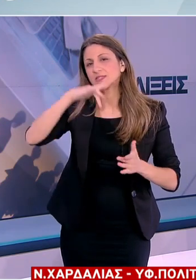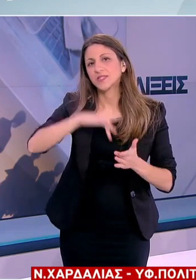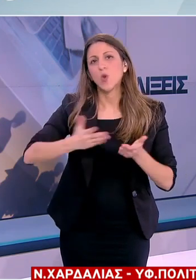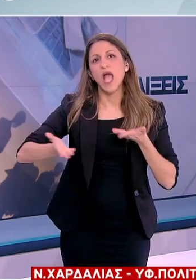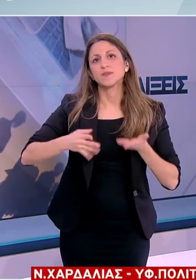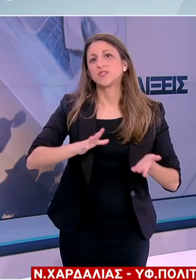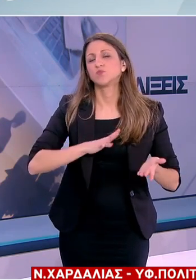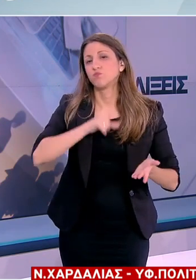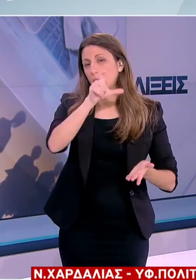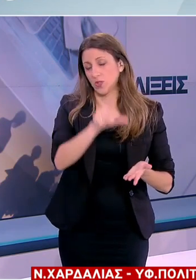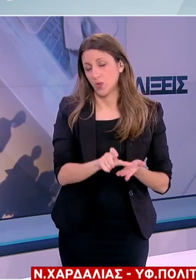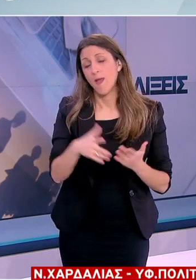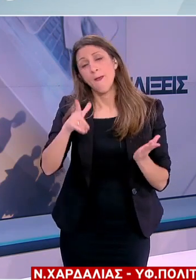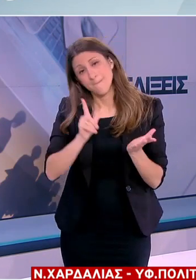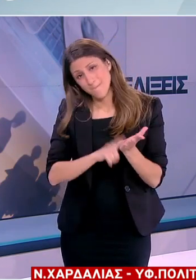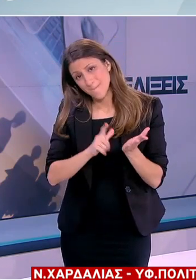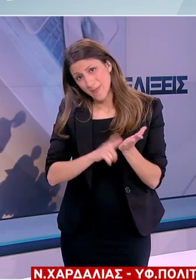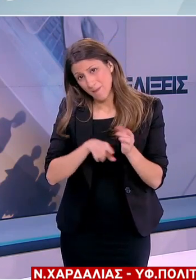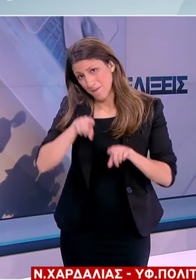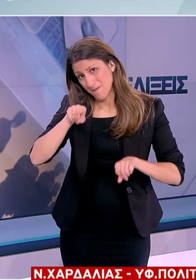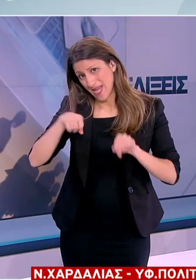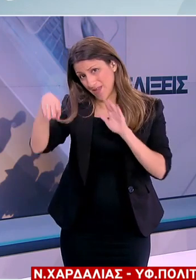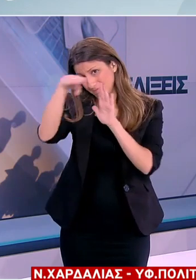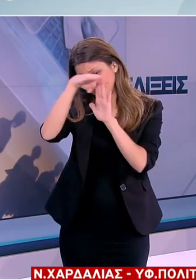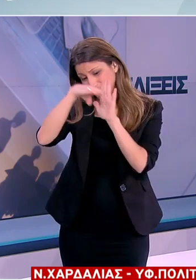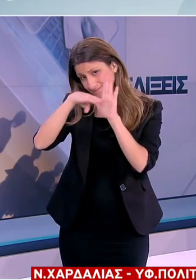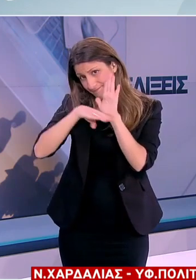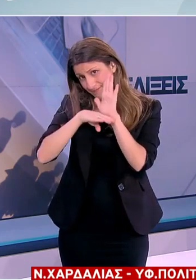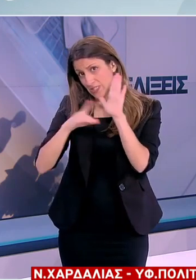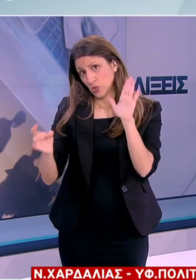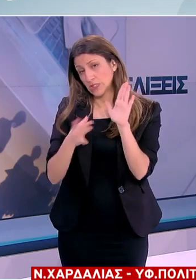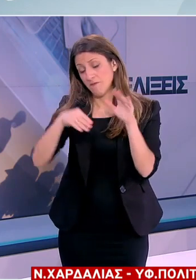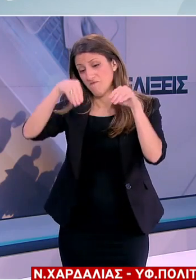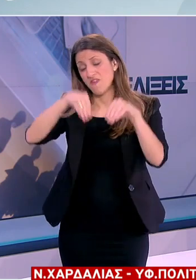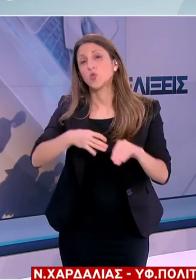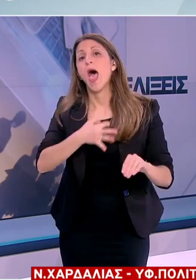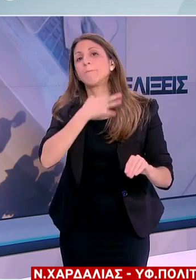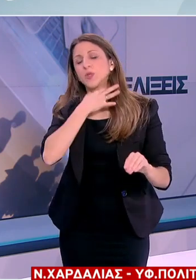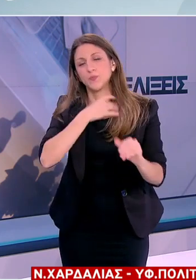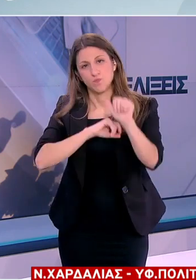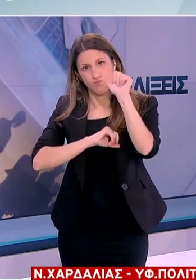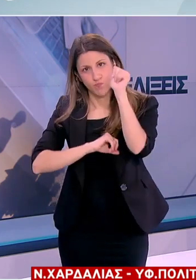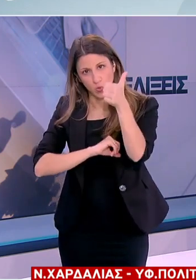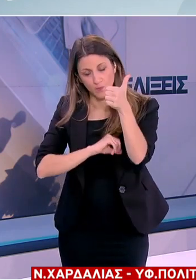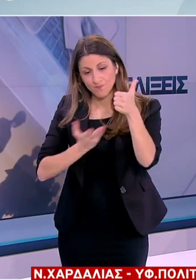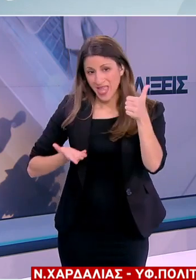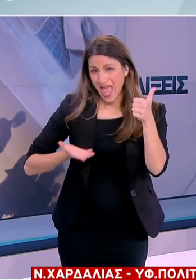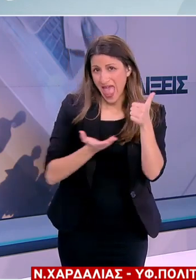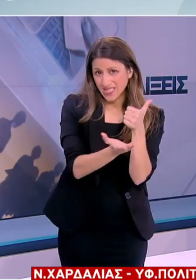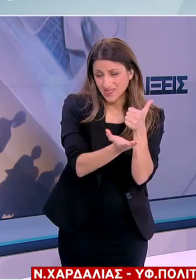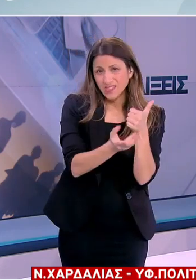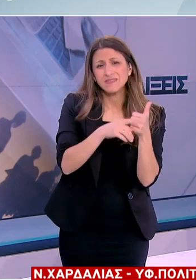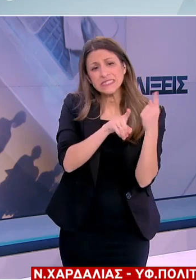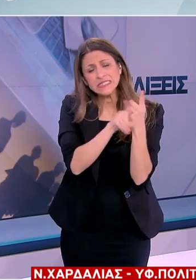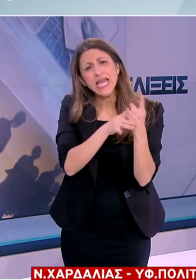επίγοντο χαρακτήρα πρέπει να πληρούνται τουλάχιστον μία από τις τρεις ακόλουθες προϋποθέσεις. Πρώτον, το αίτημα να αφορά την κάλυψη